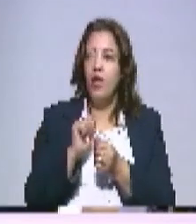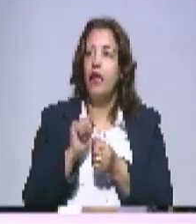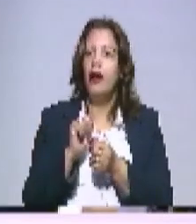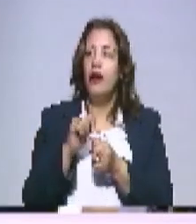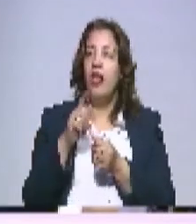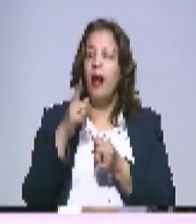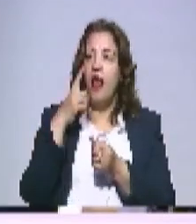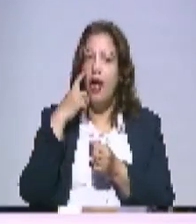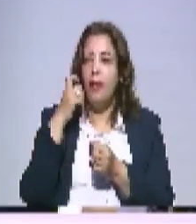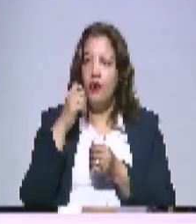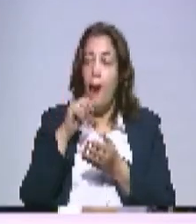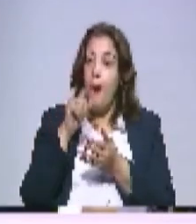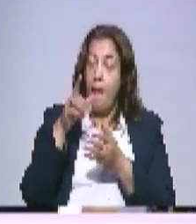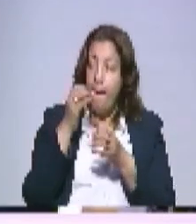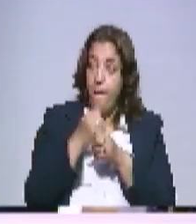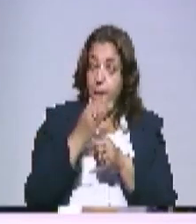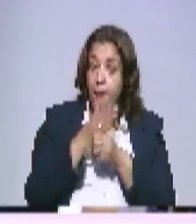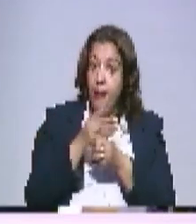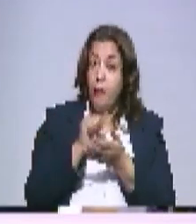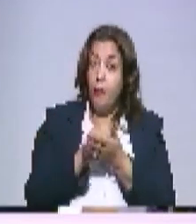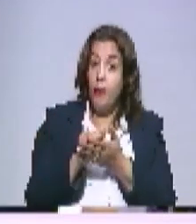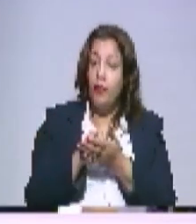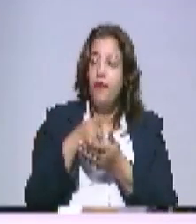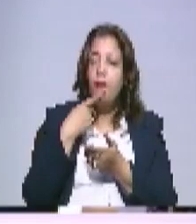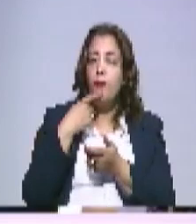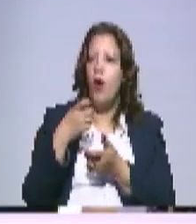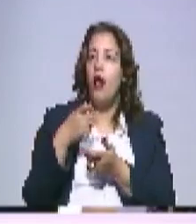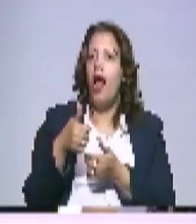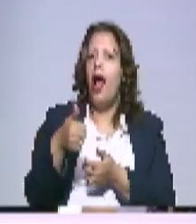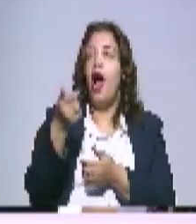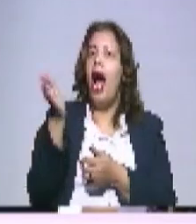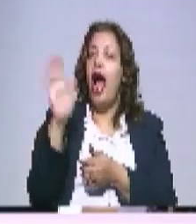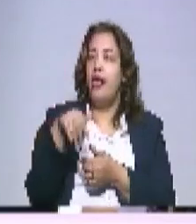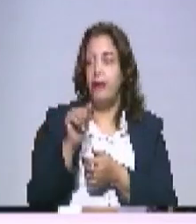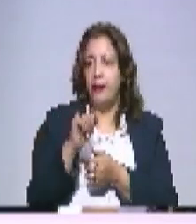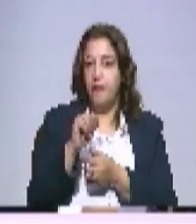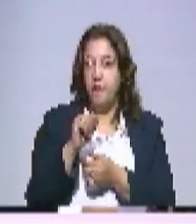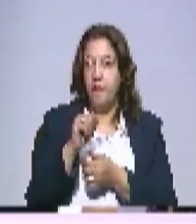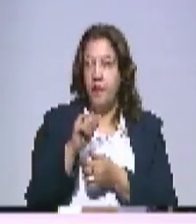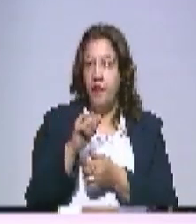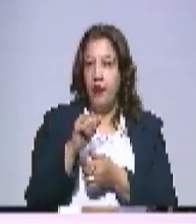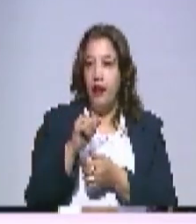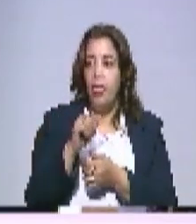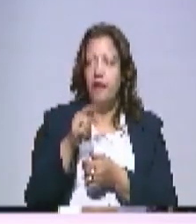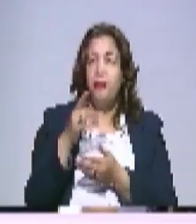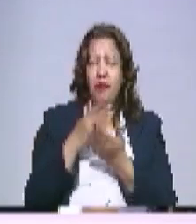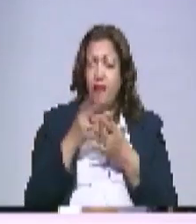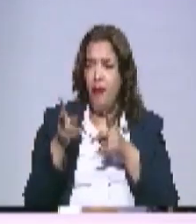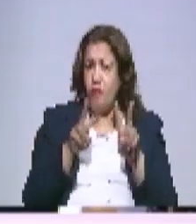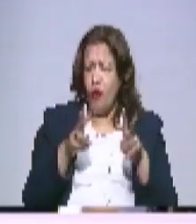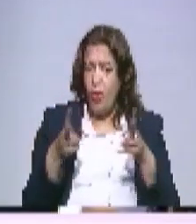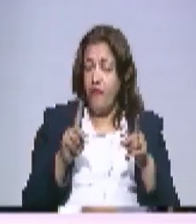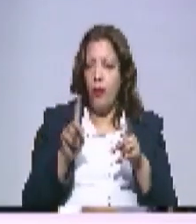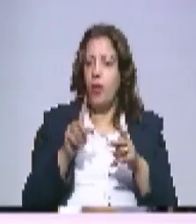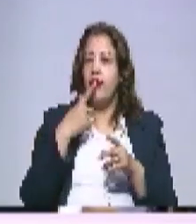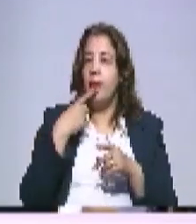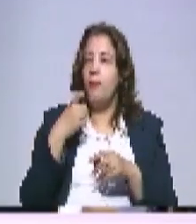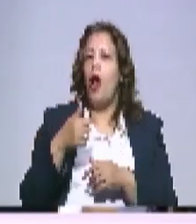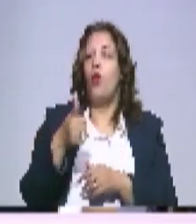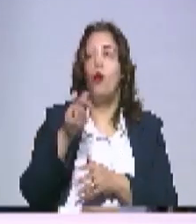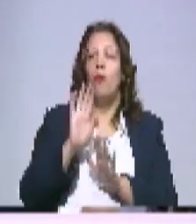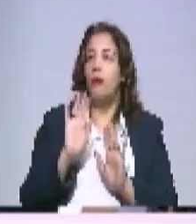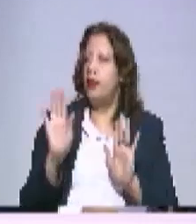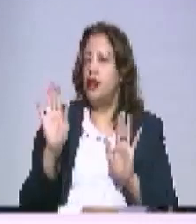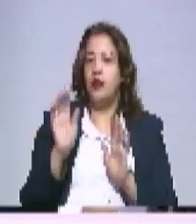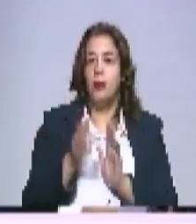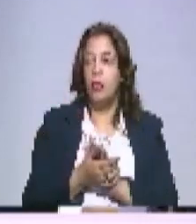الحاجات دي. البصله المبشوره يا جماعه بيسكر الاكل، بيسكر الاكل وما بيفرقش في حاجه في الـ في الـ في الطعم اكتر من